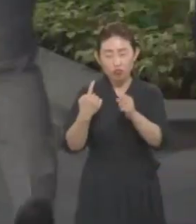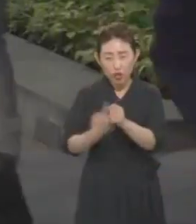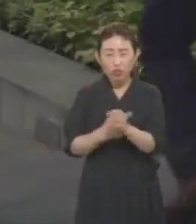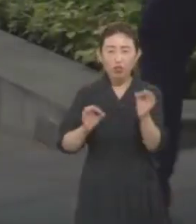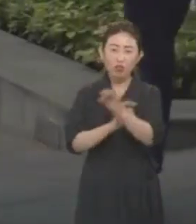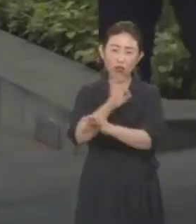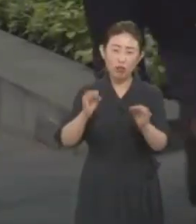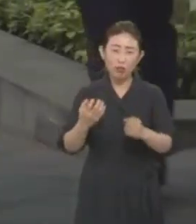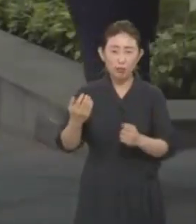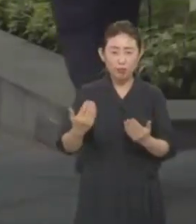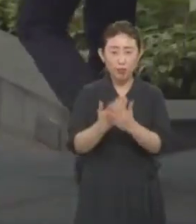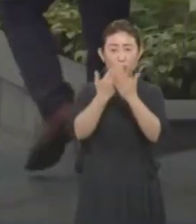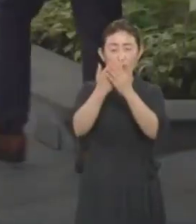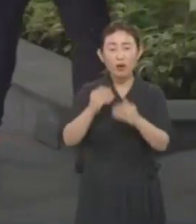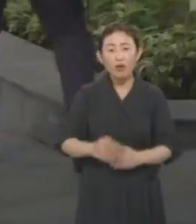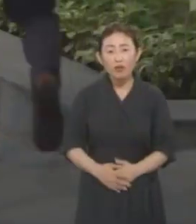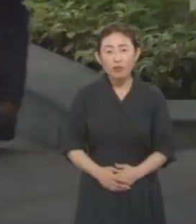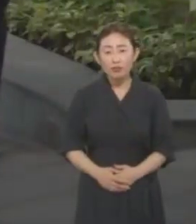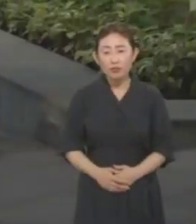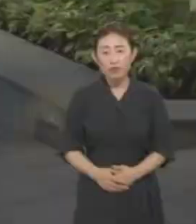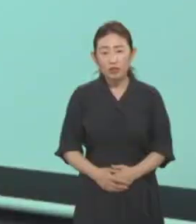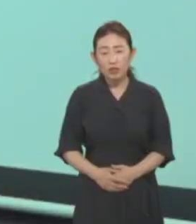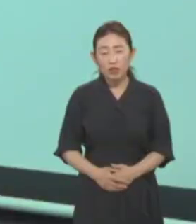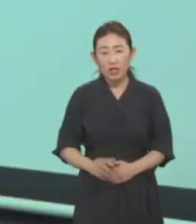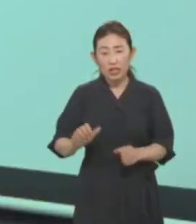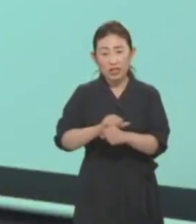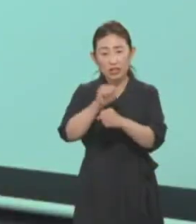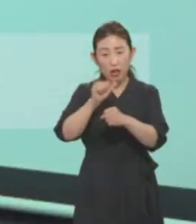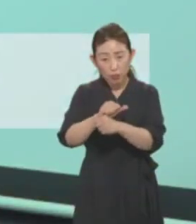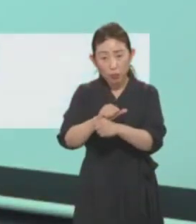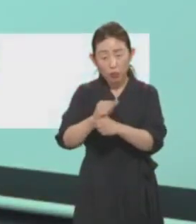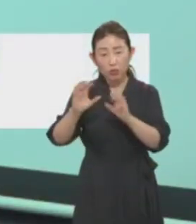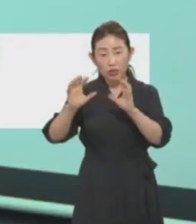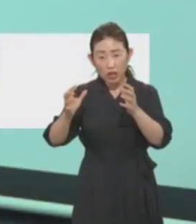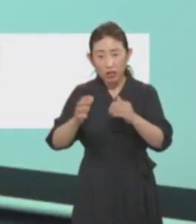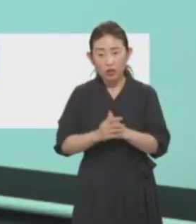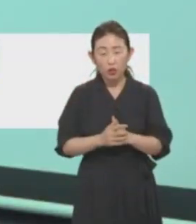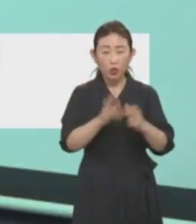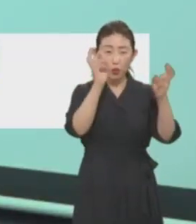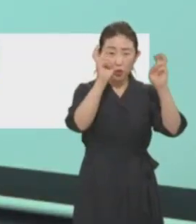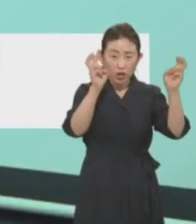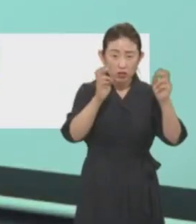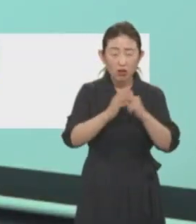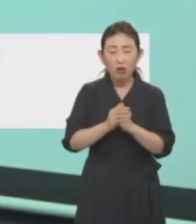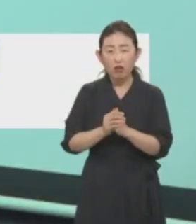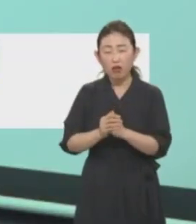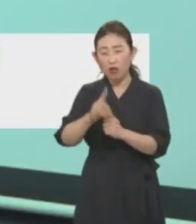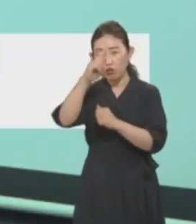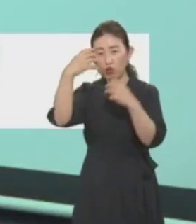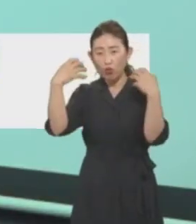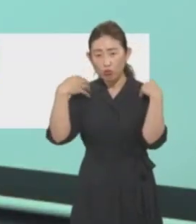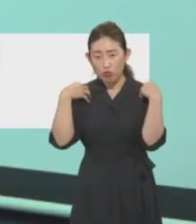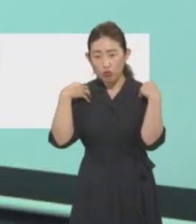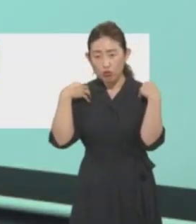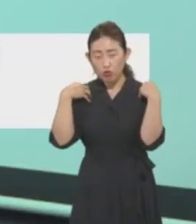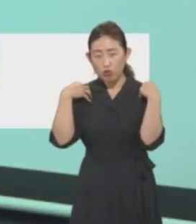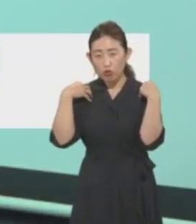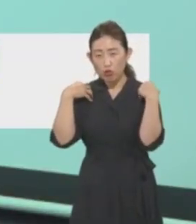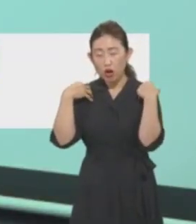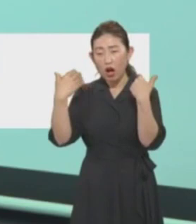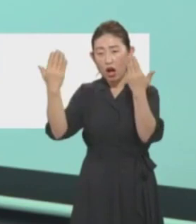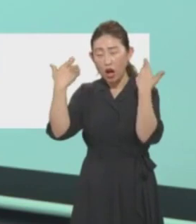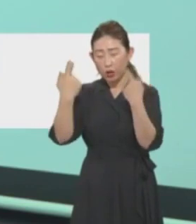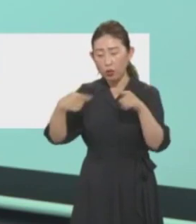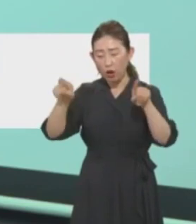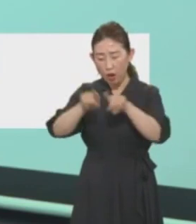셈입니다. 싱가포르는 국가 정책상 기업체와 학교와 그다음에 정부가 같이 움직이는 것이